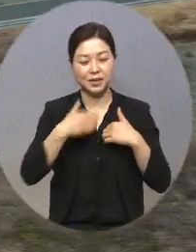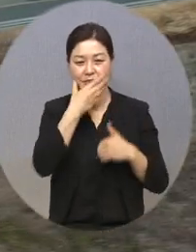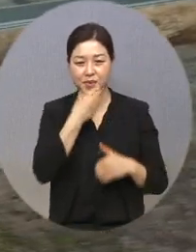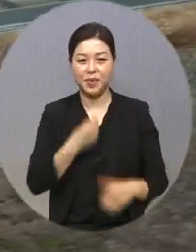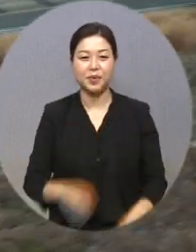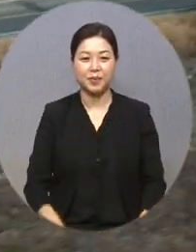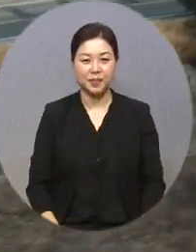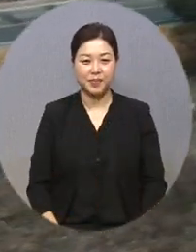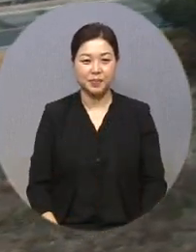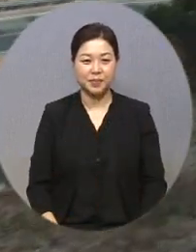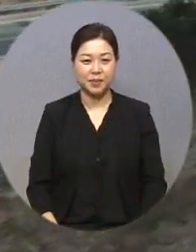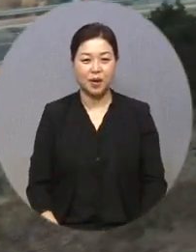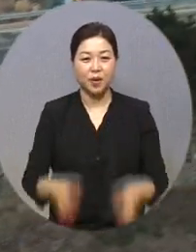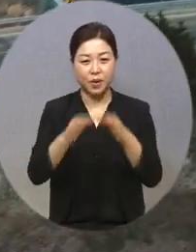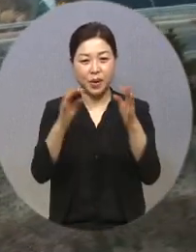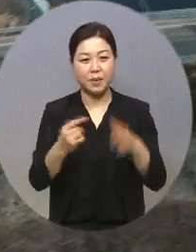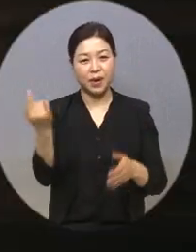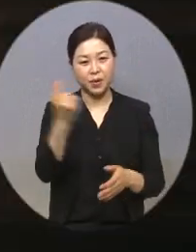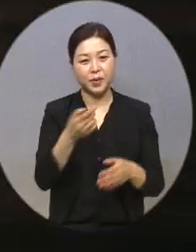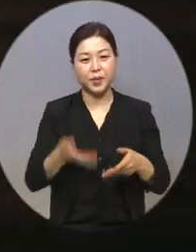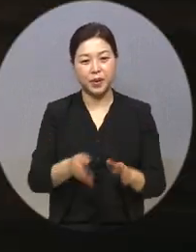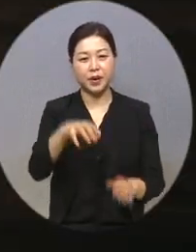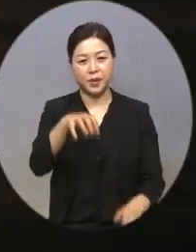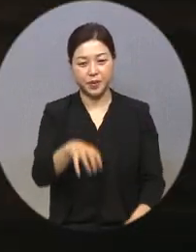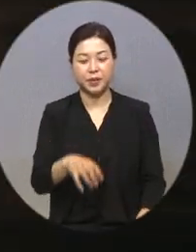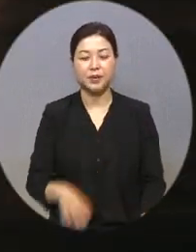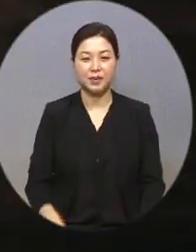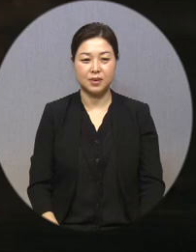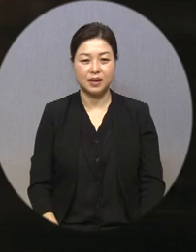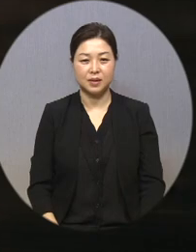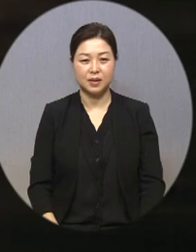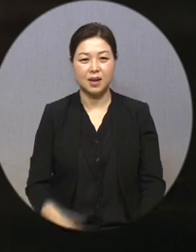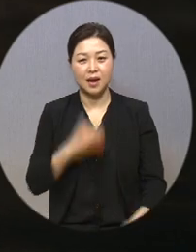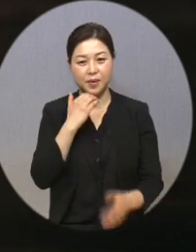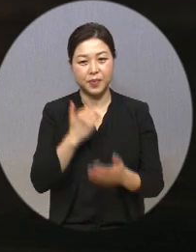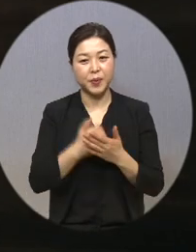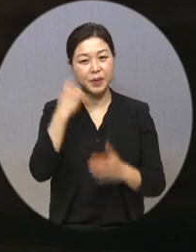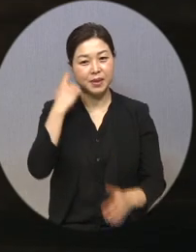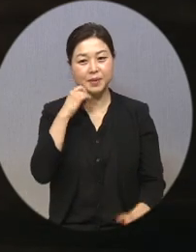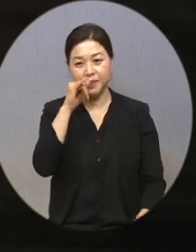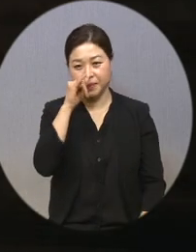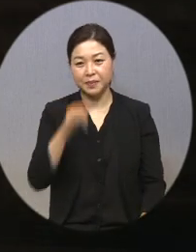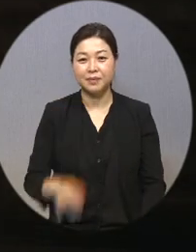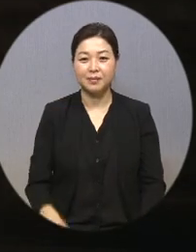행복했습니다. 진짜 오랜만에 온 고향이기 때문에 약간 그 뭉클한 느낌?